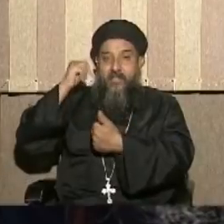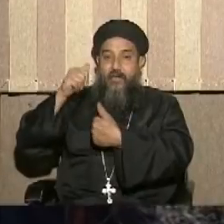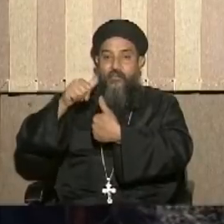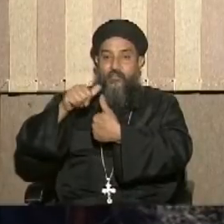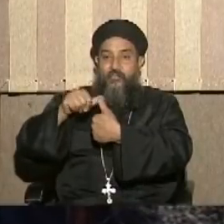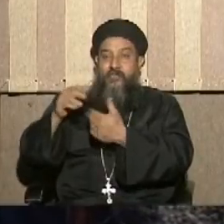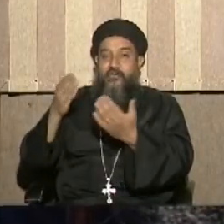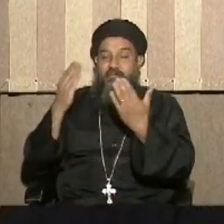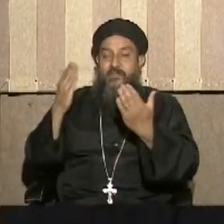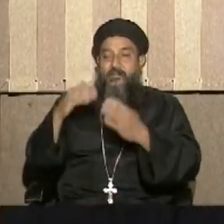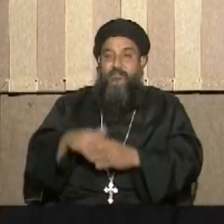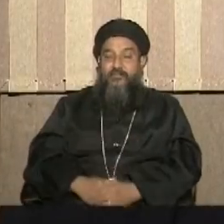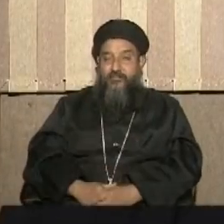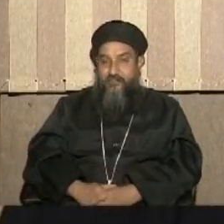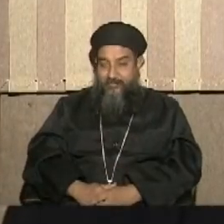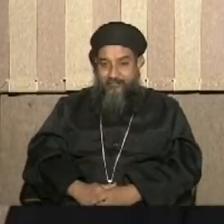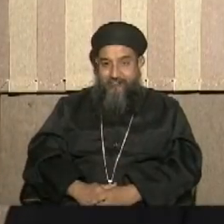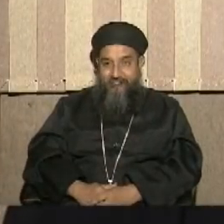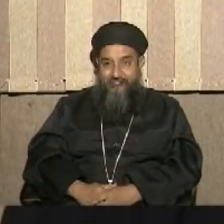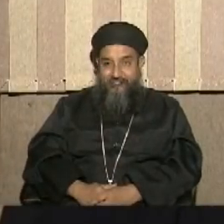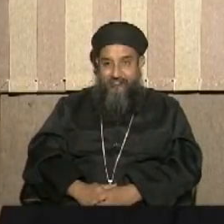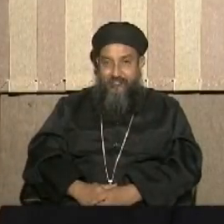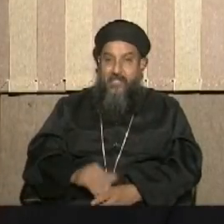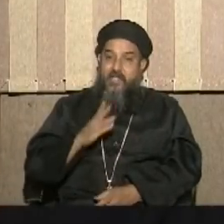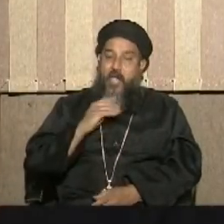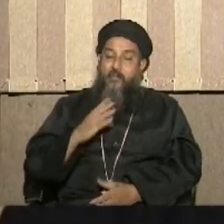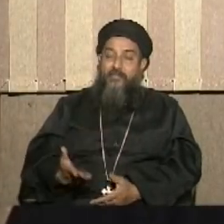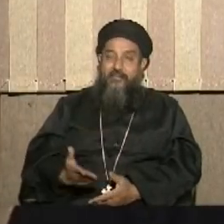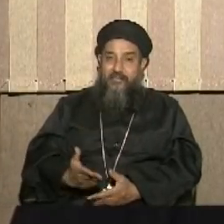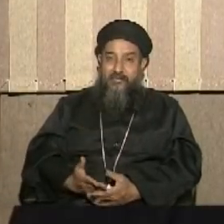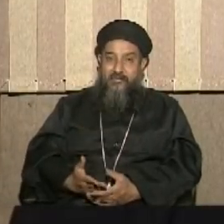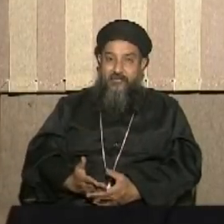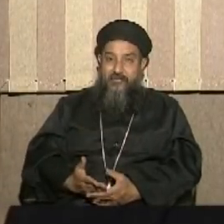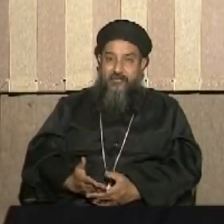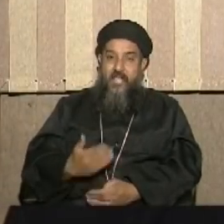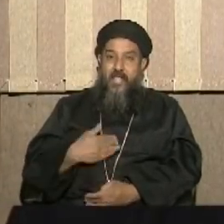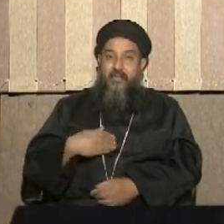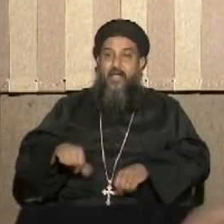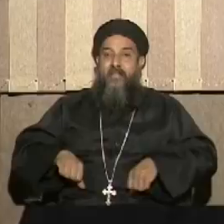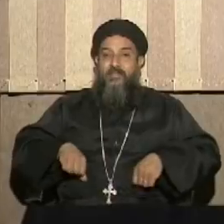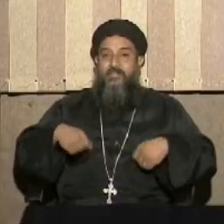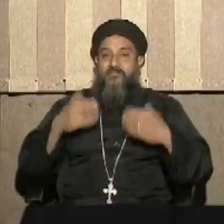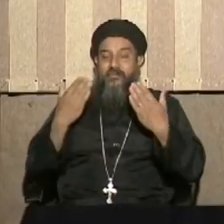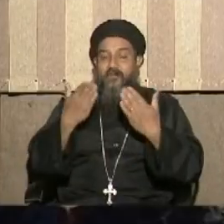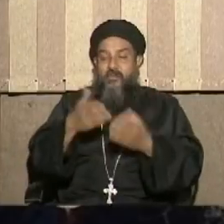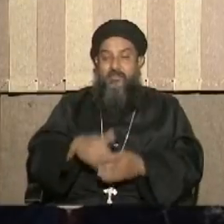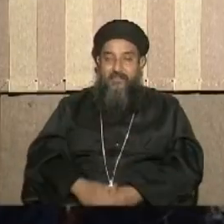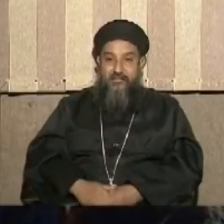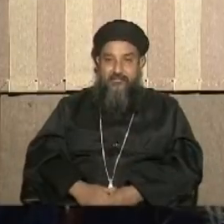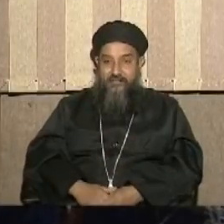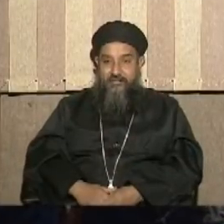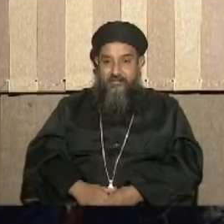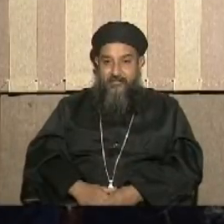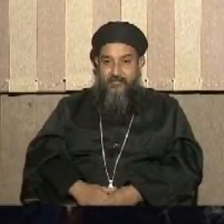اتذكروني بصلواتكم. يا أبي ده احنا عايشين بصلواتك.